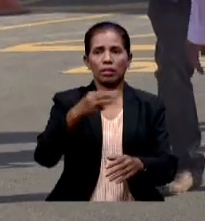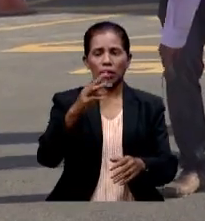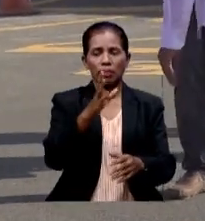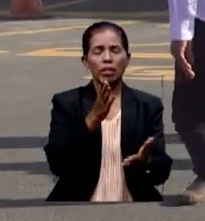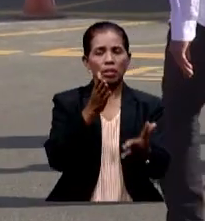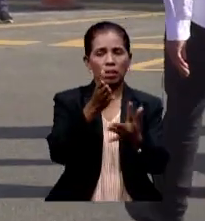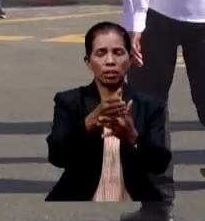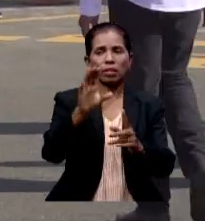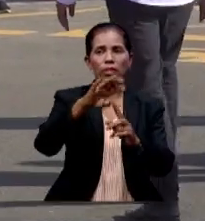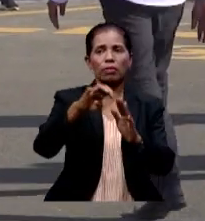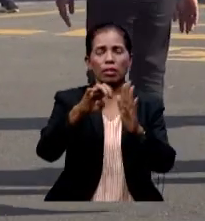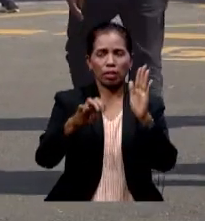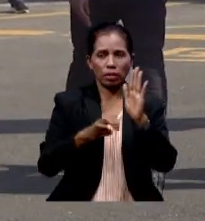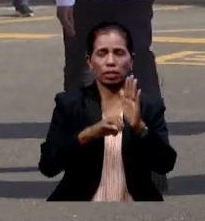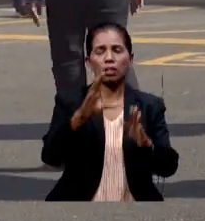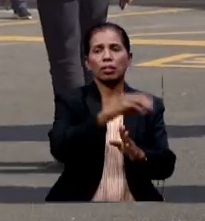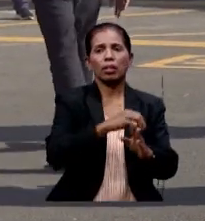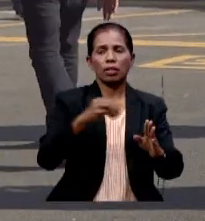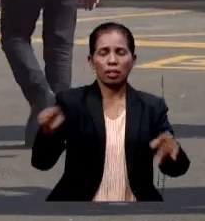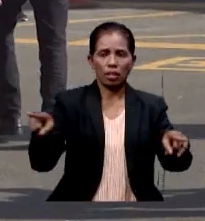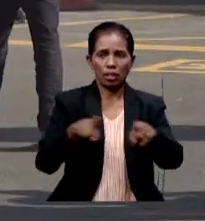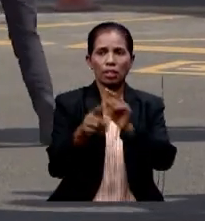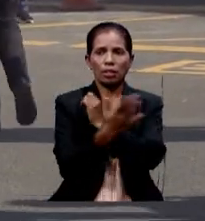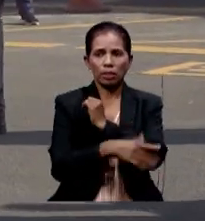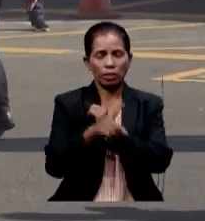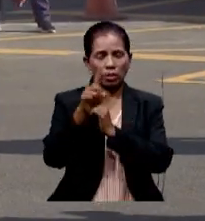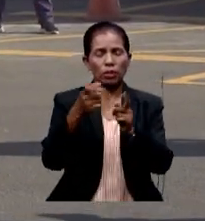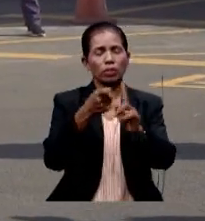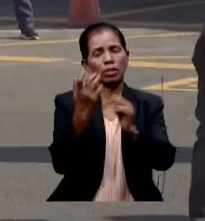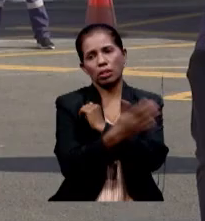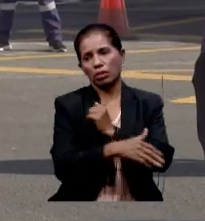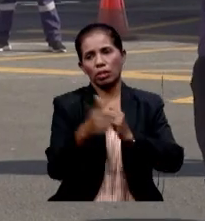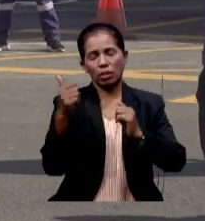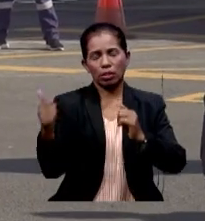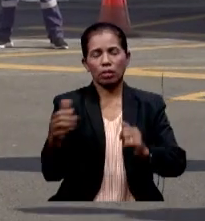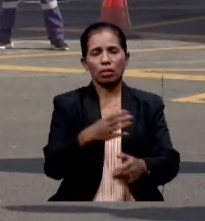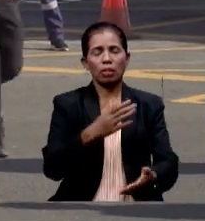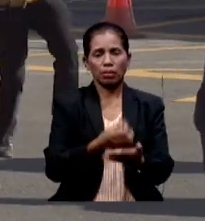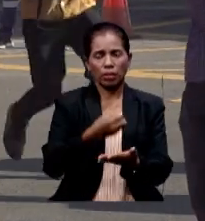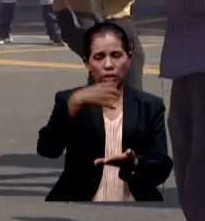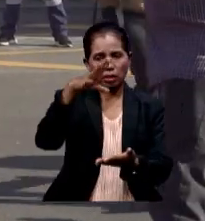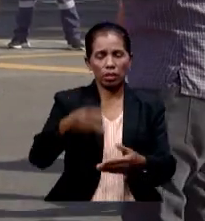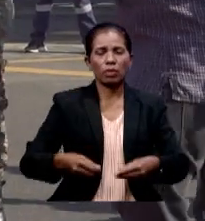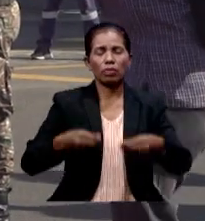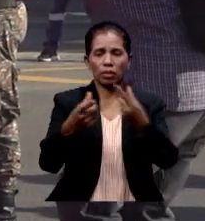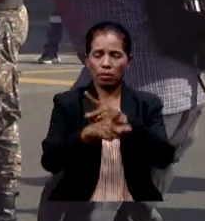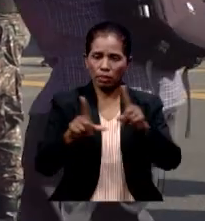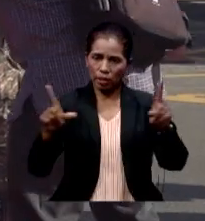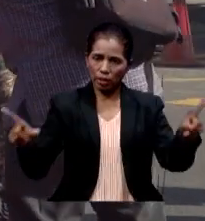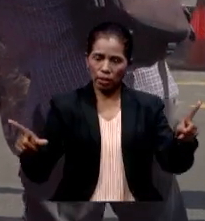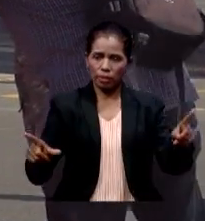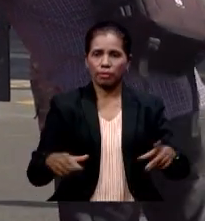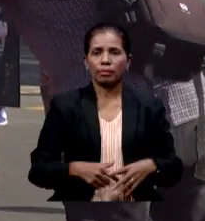se festado hateten Emirados Arabes Unidos hanesang nasaung ida husi nasaung sira seluk ne berikuliu tolerante no liberal iha region